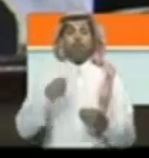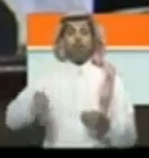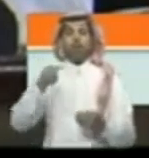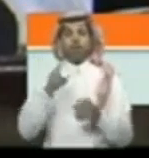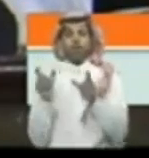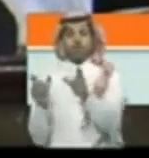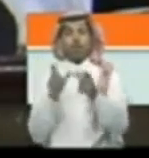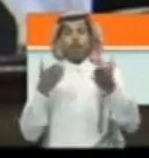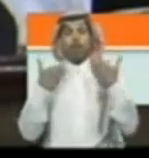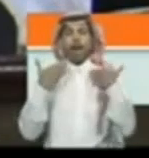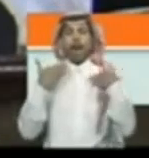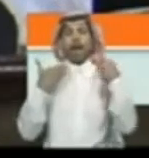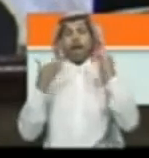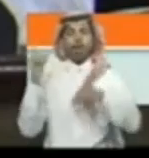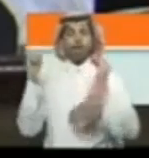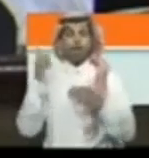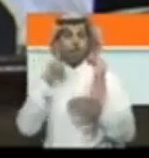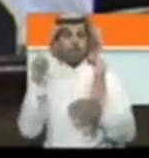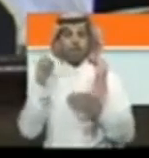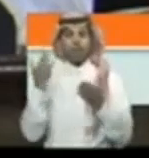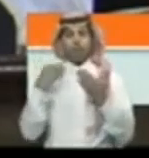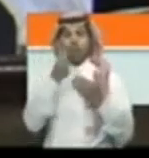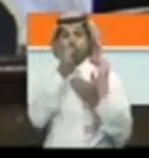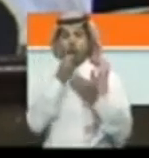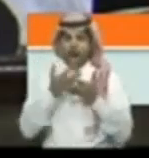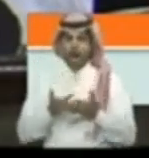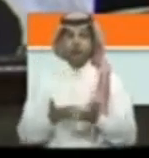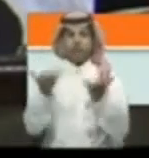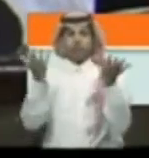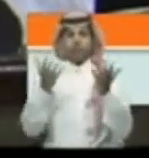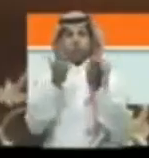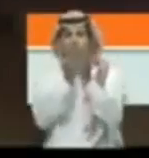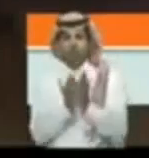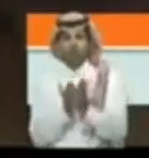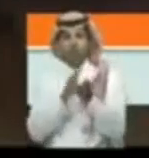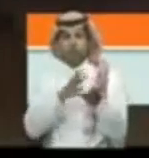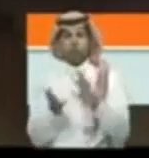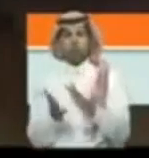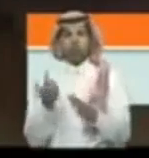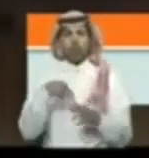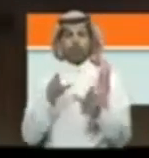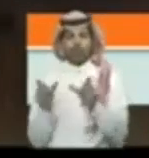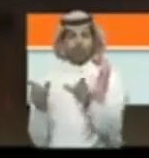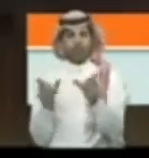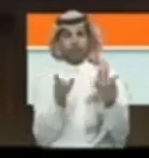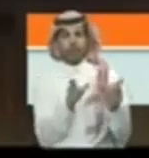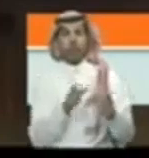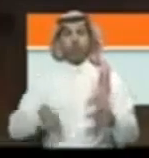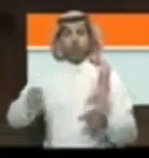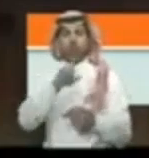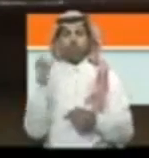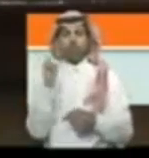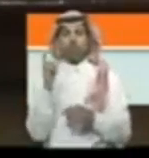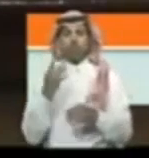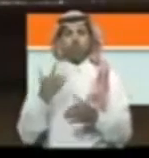والعناية بالحرمين الشريفين ونشر الدين وعلوم القرآن والسنة والوسطية والاعتدال ودفاعها عن قضايا الأمة